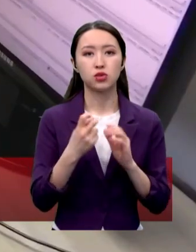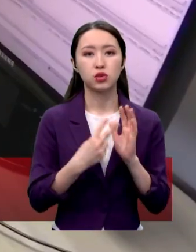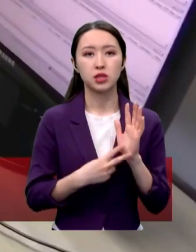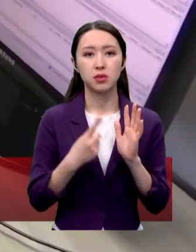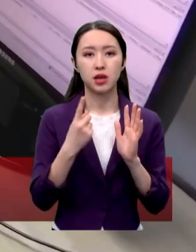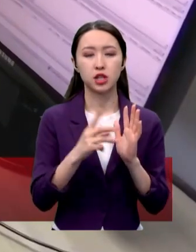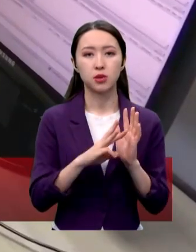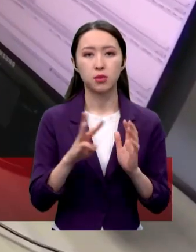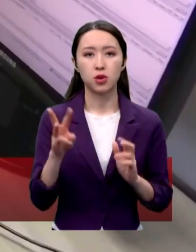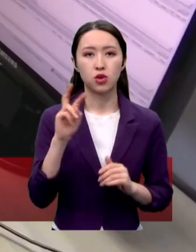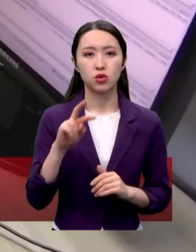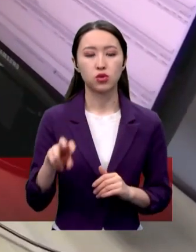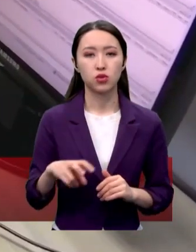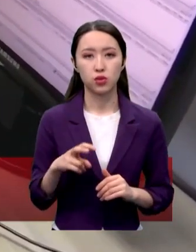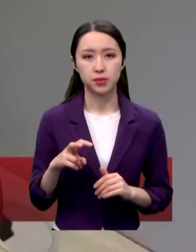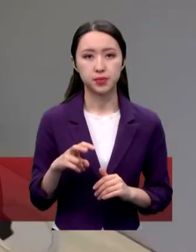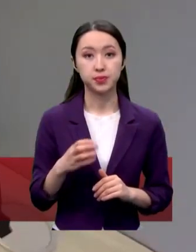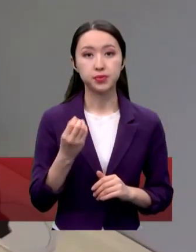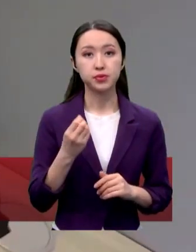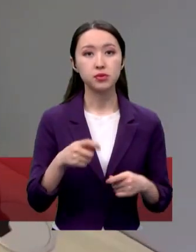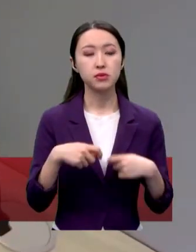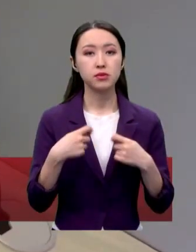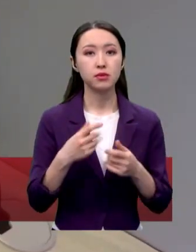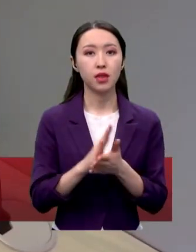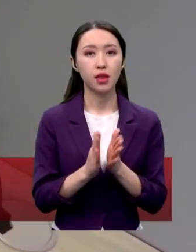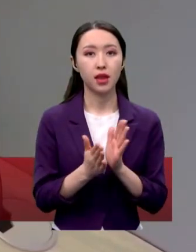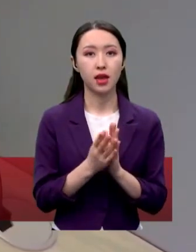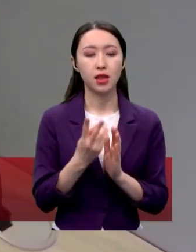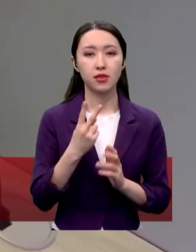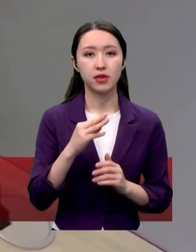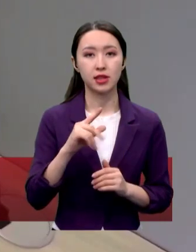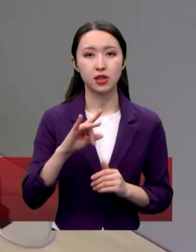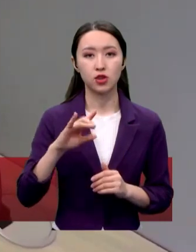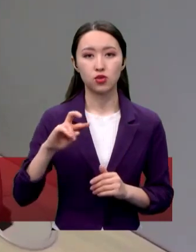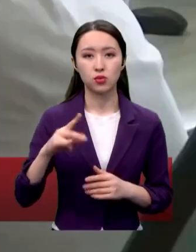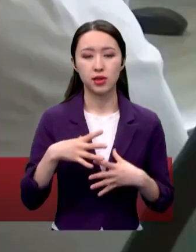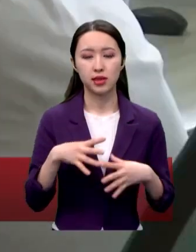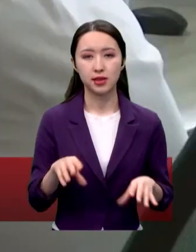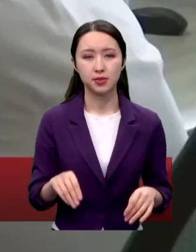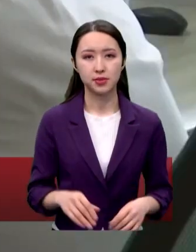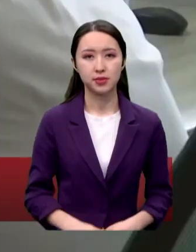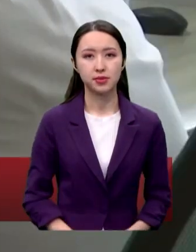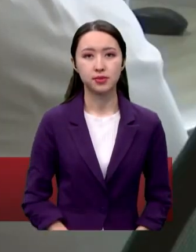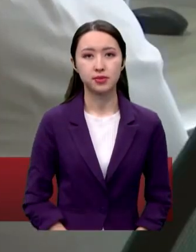миллион долларов США. При этом сделок с парой тенге-рубль сегодня не зафиксировано.